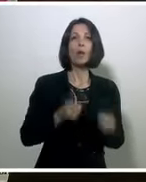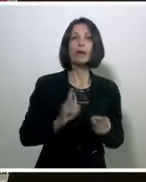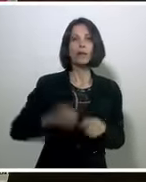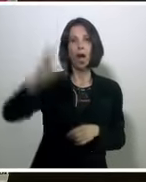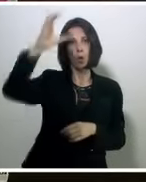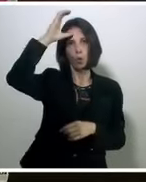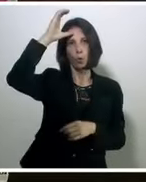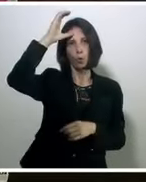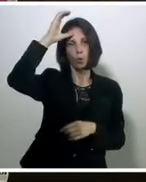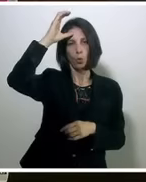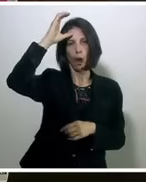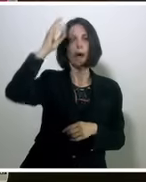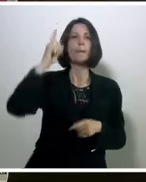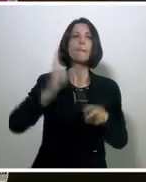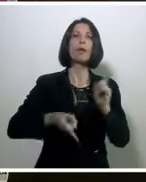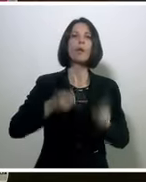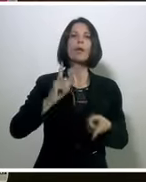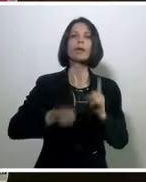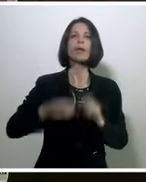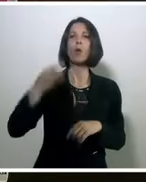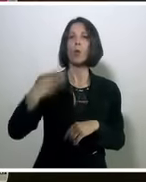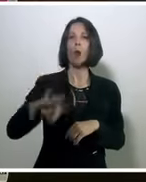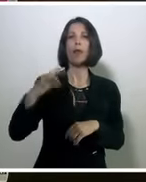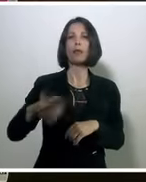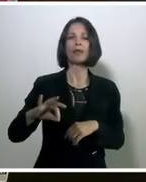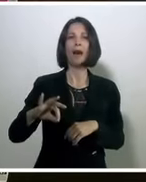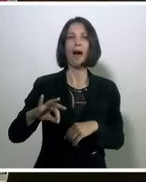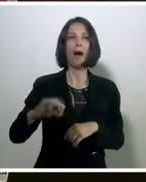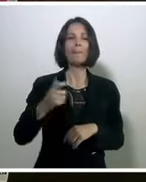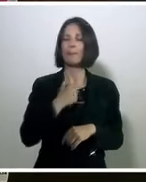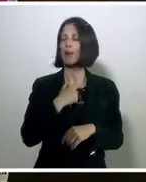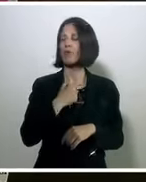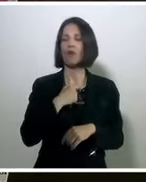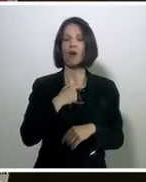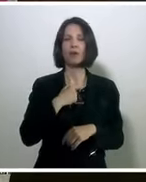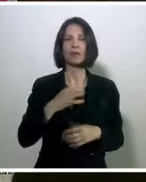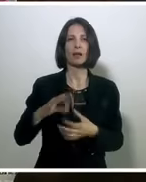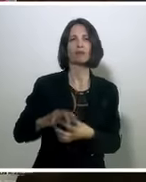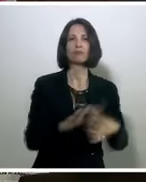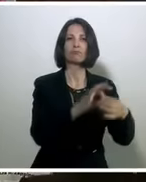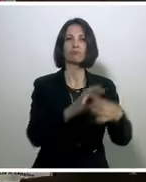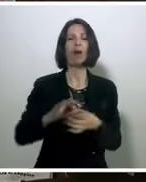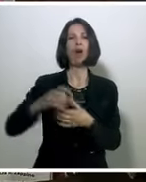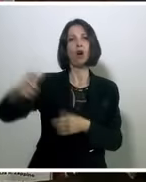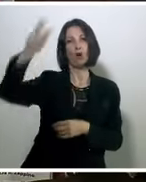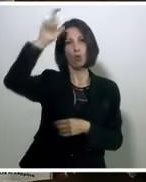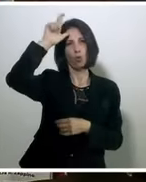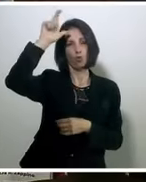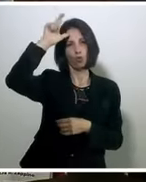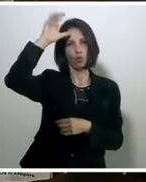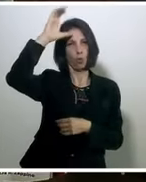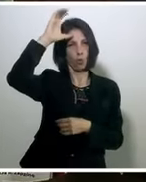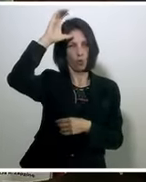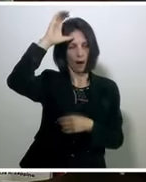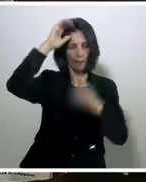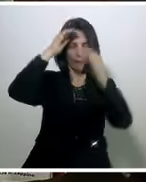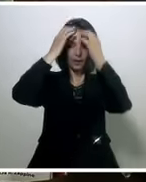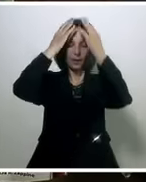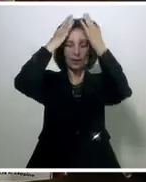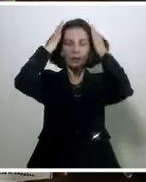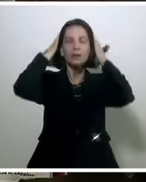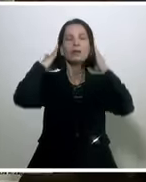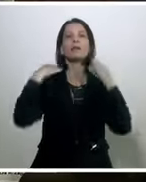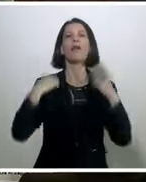la cultura leggeva Molto infatti specialmente i classici della filosofia nel corso della sua vita aveva riletto spesso i dialoghi di